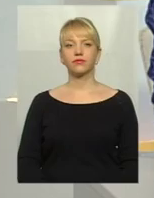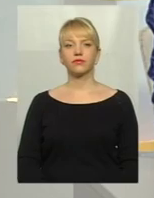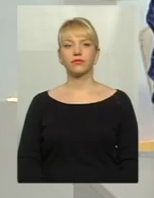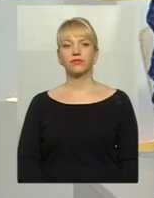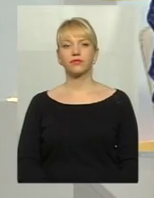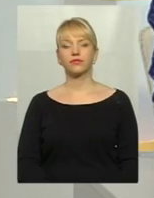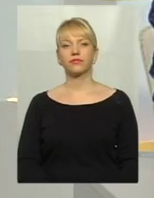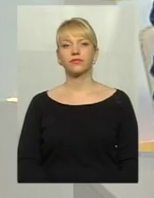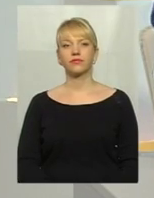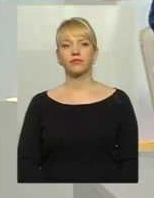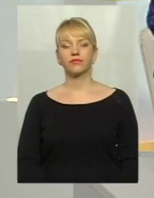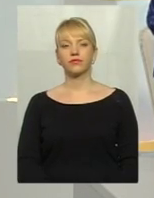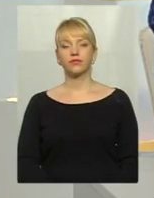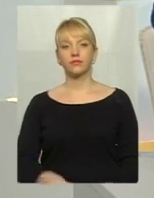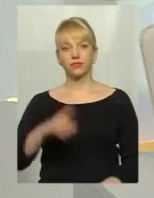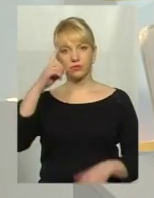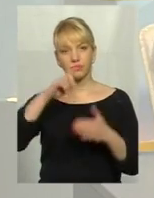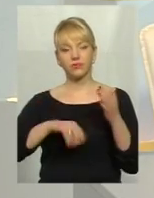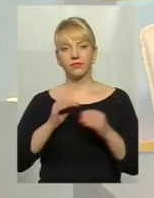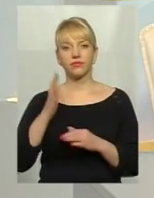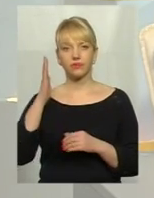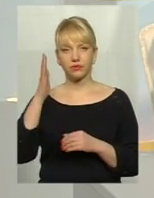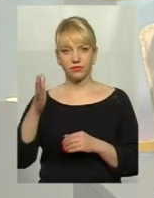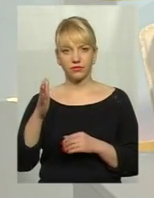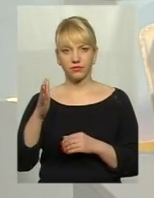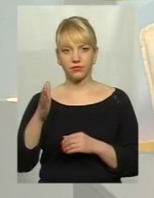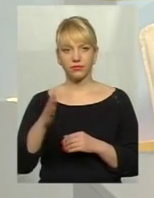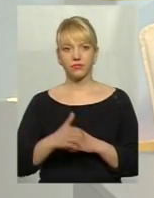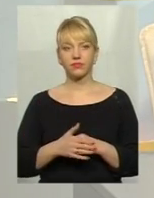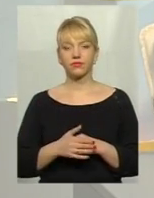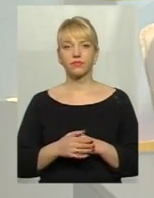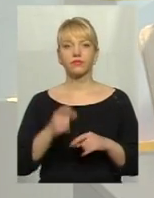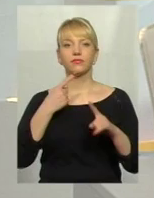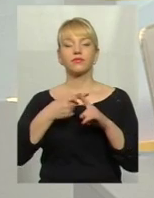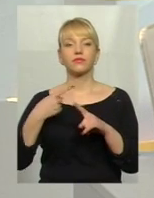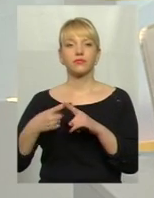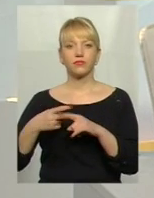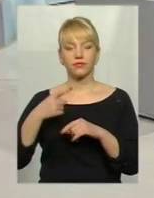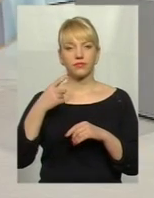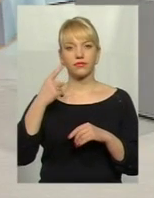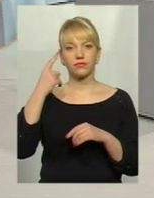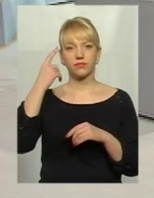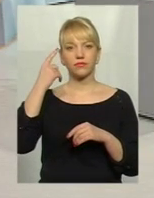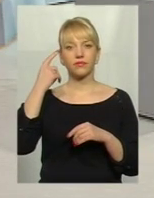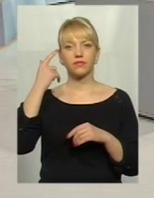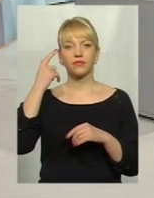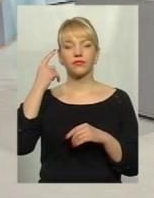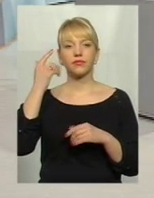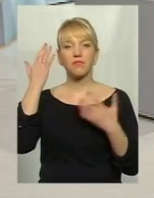Власне, віра в майбутнє, ну, скажімо так, позитивне мислення – це дуже добре,